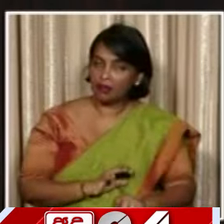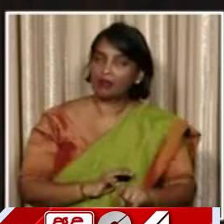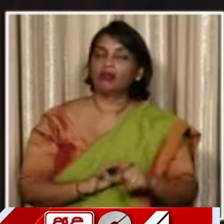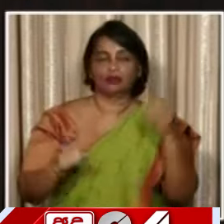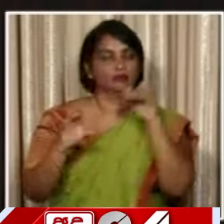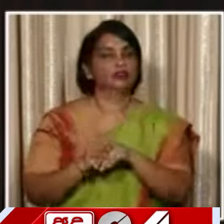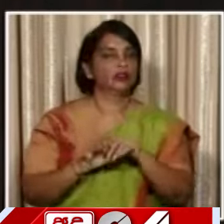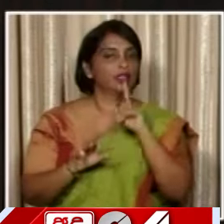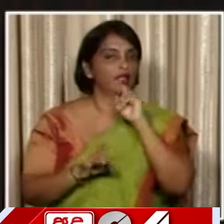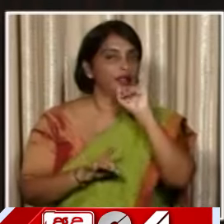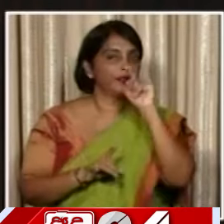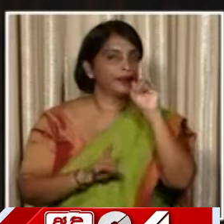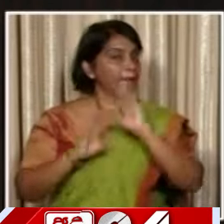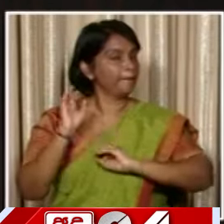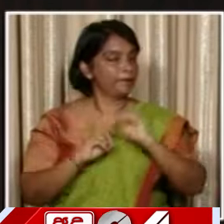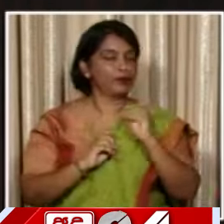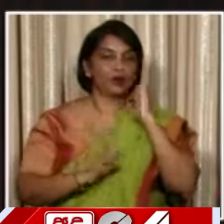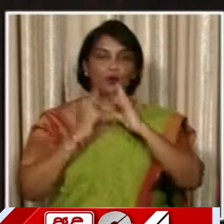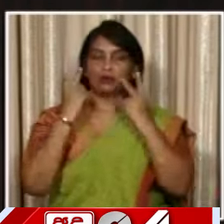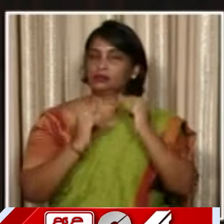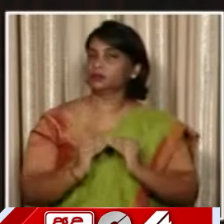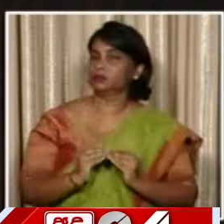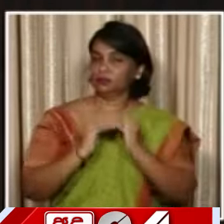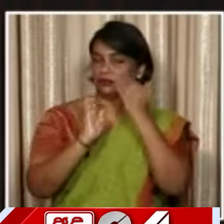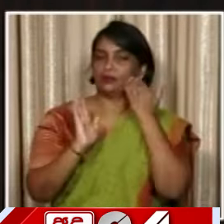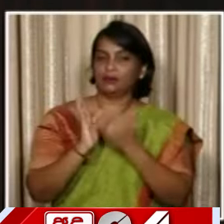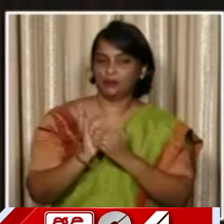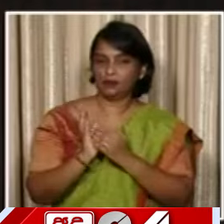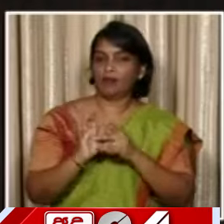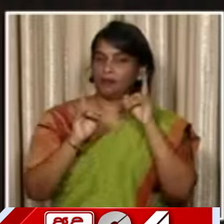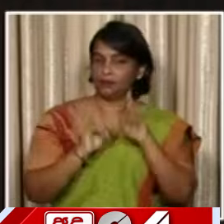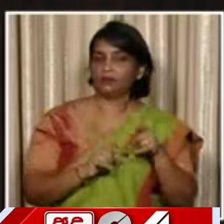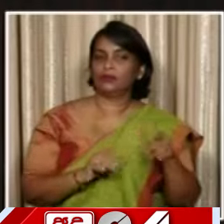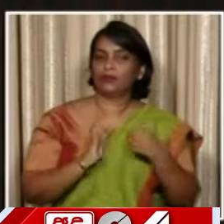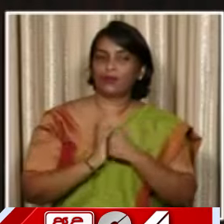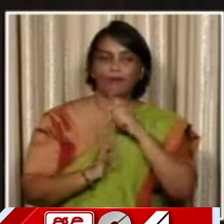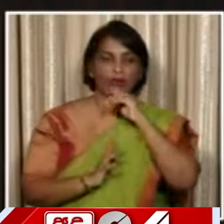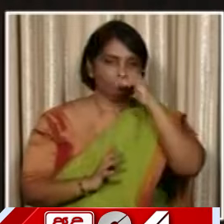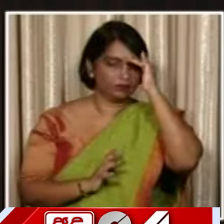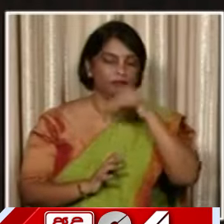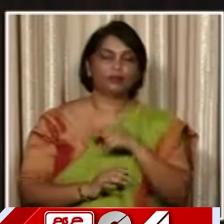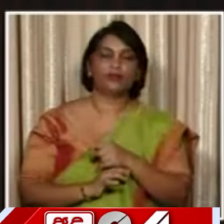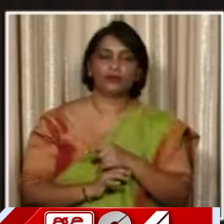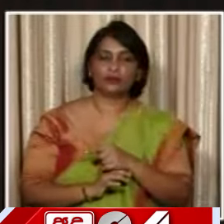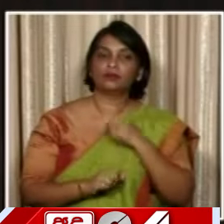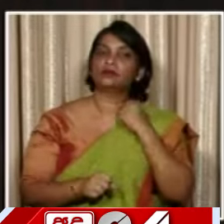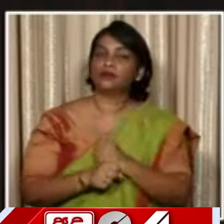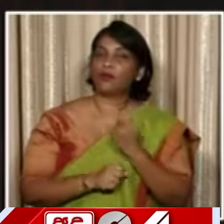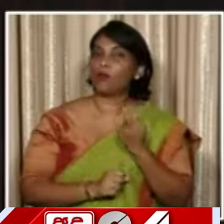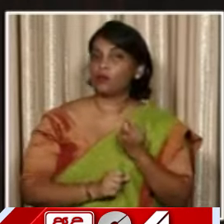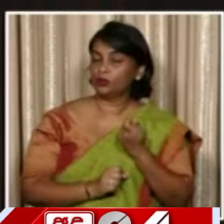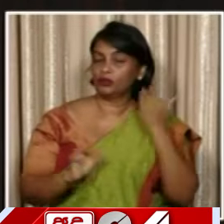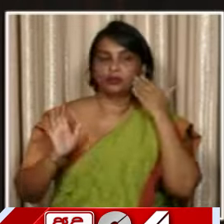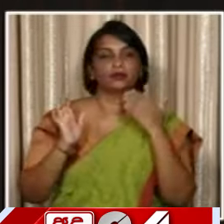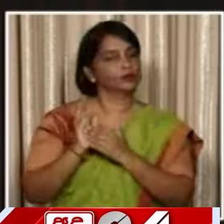කියන්නේ 161ක සංචාරක වර්ධනය මේ රටේ පෙන්නුම් කරා. ඒ වගේම ගරු කතානායකතුමනි රාජ්‍ය මූල්‍ය